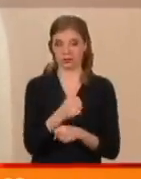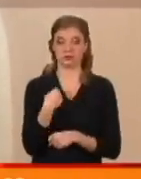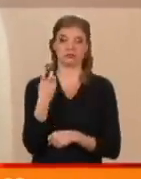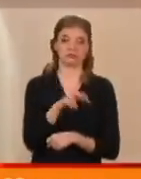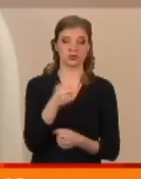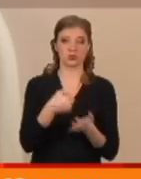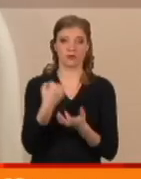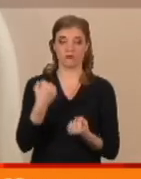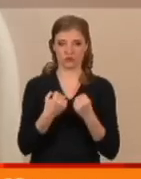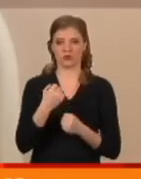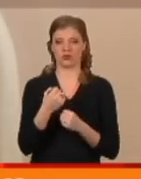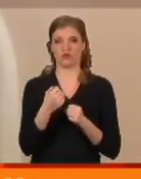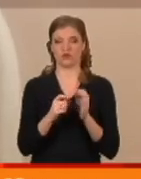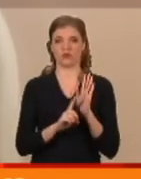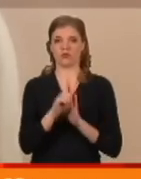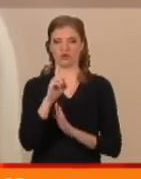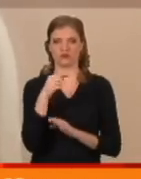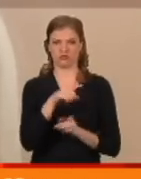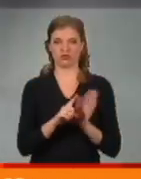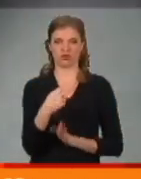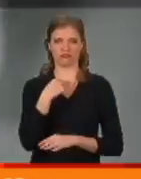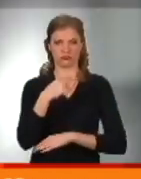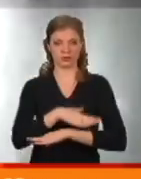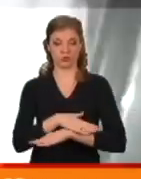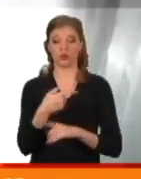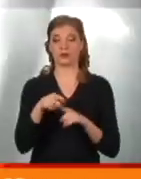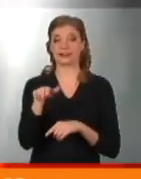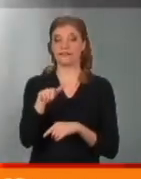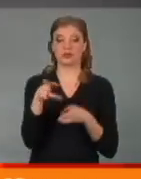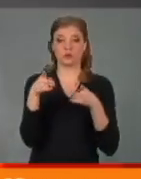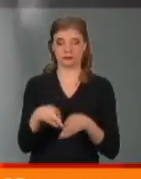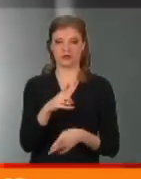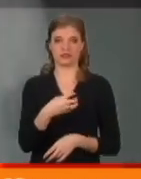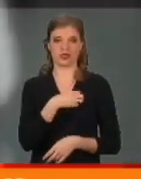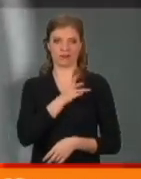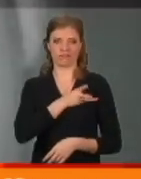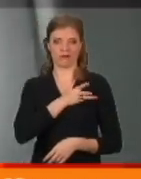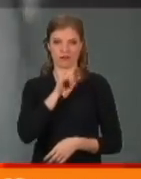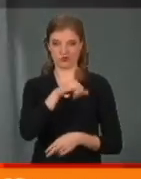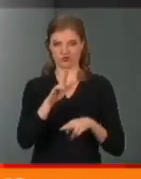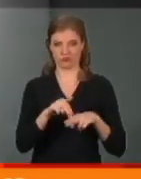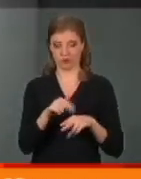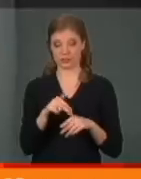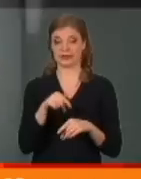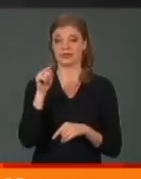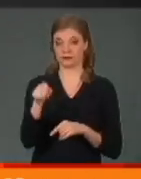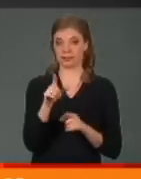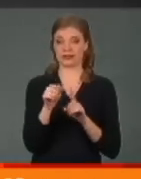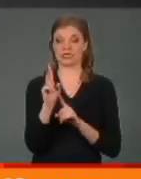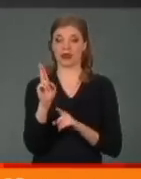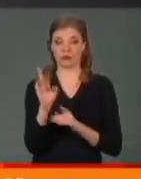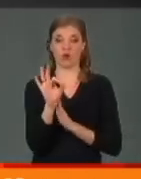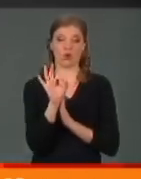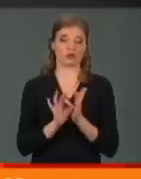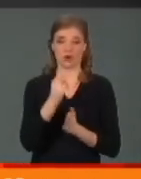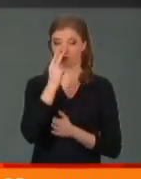водія. Він почав агресивно на мою сторону поводитися. Ось відео інциденту з нагрудних камер поліціянтів. Василь з напарником